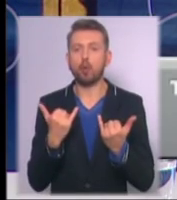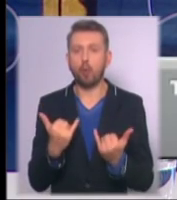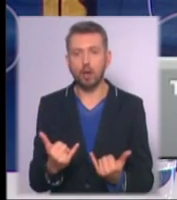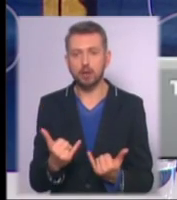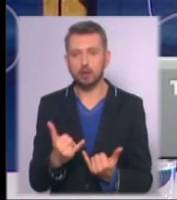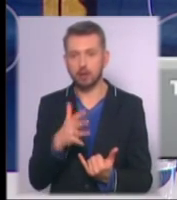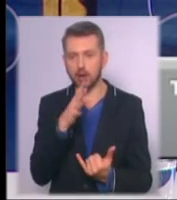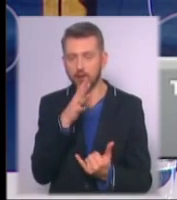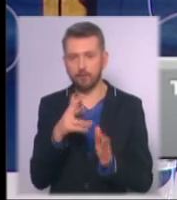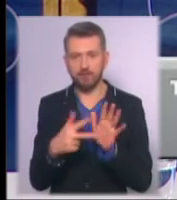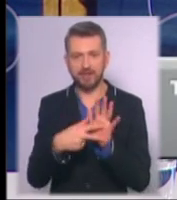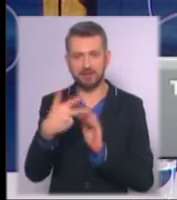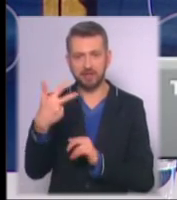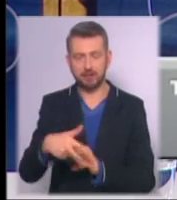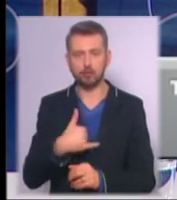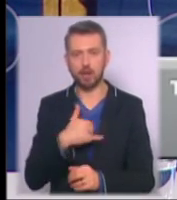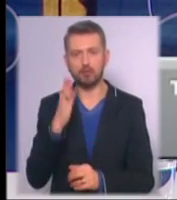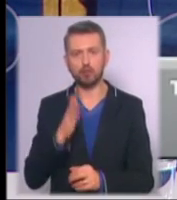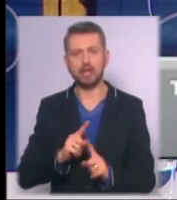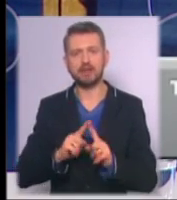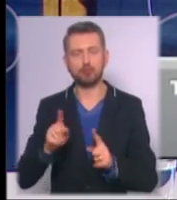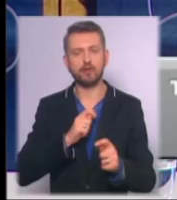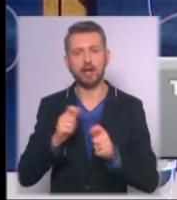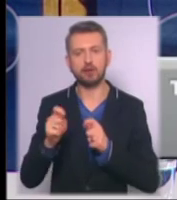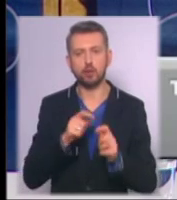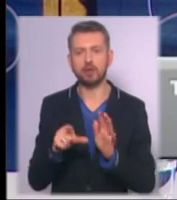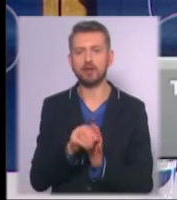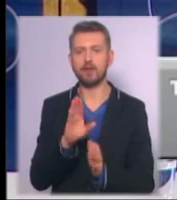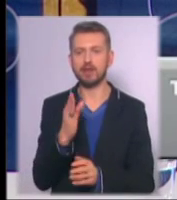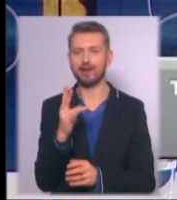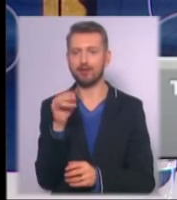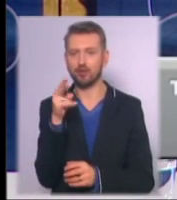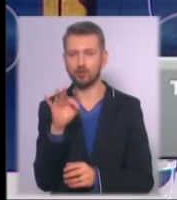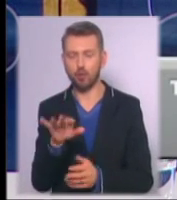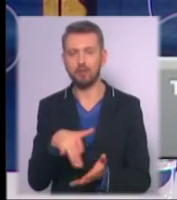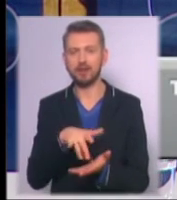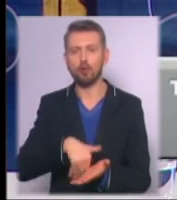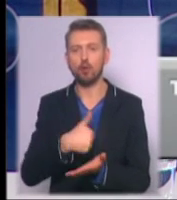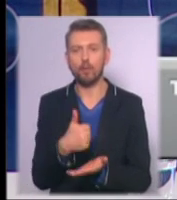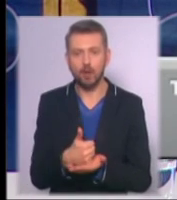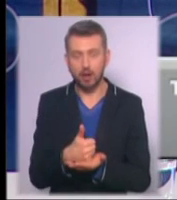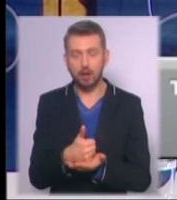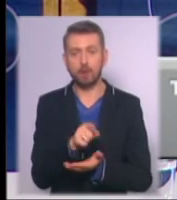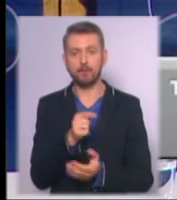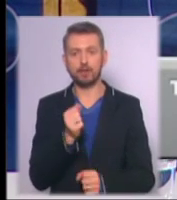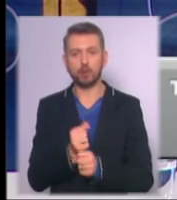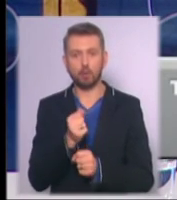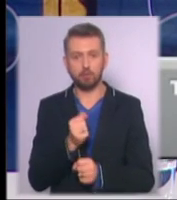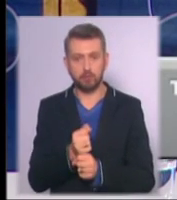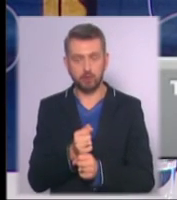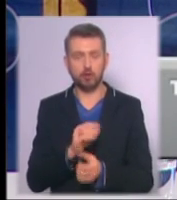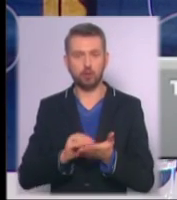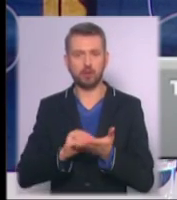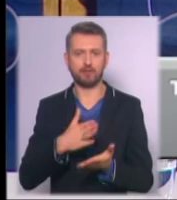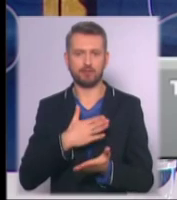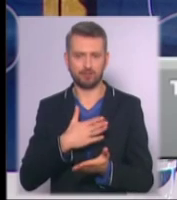о 8:30 у нас буде ексклюзивне інтерв'ю з Віталієм Кличком, міським головою, який зробив наш журналіст,